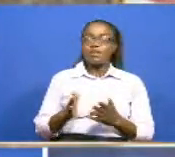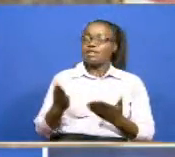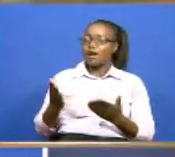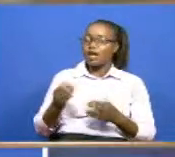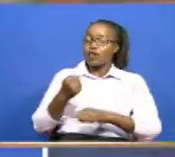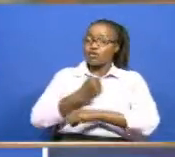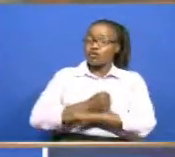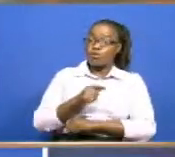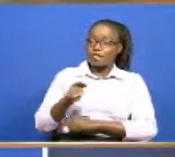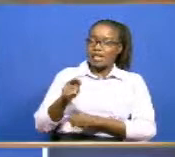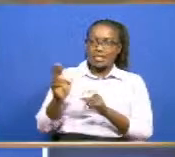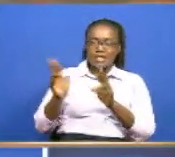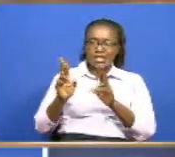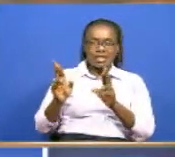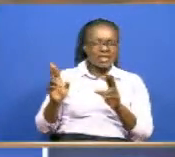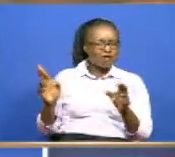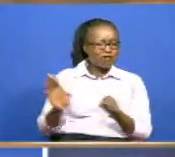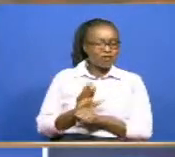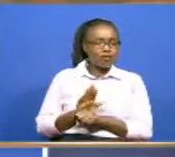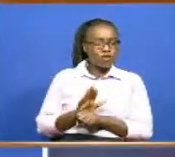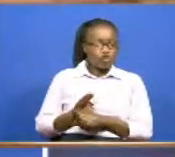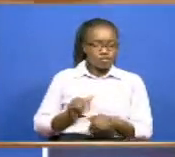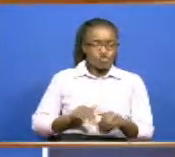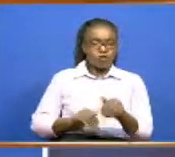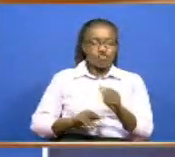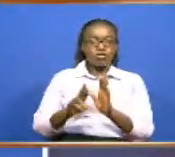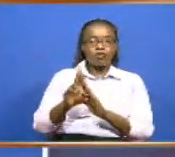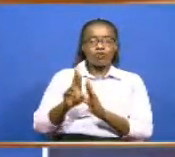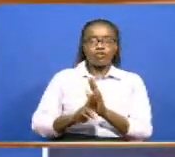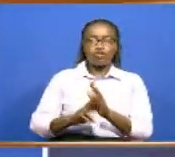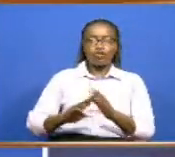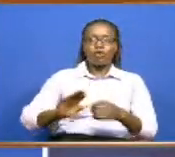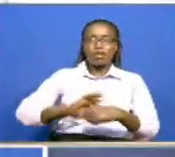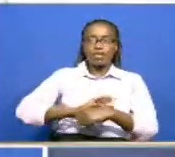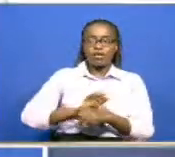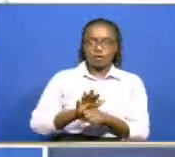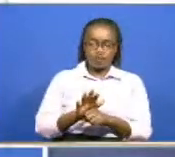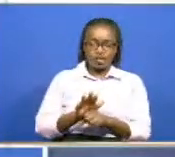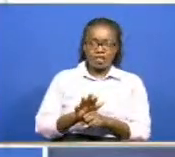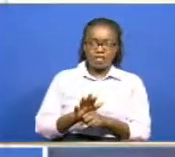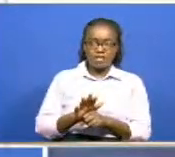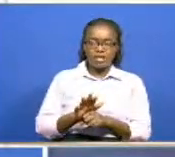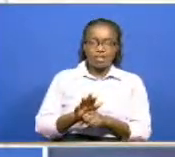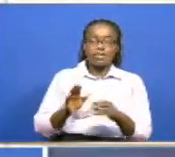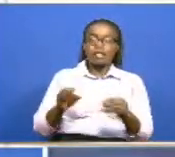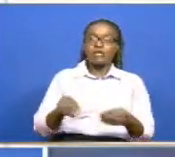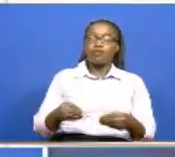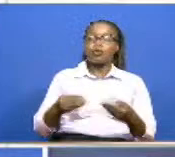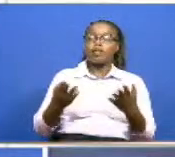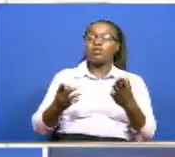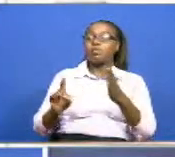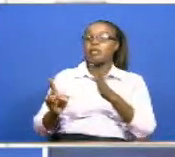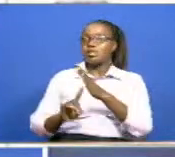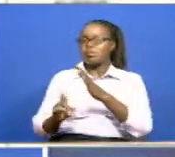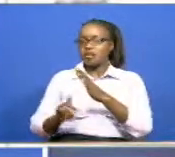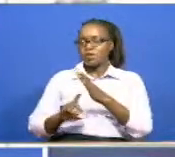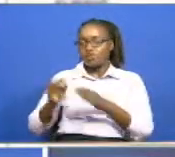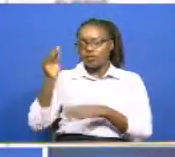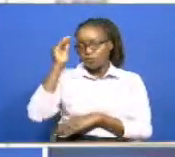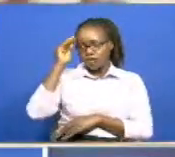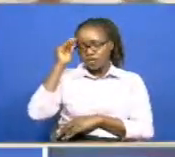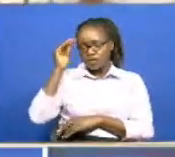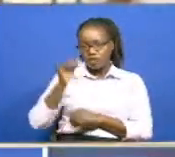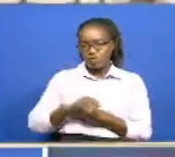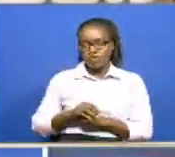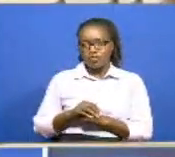hiyo imejiandaa vilivyo kutimiza kanuni kuhusu ugonjwa wa COVID-19 zilizotolewa na Wizara ya Elimu.